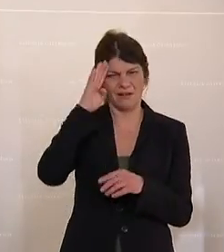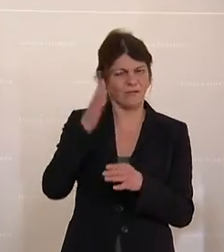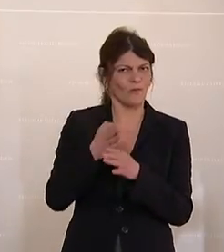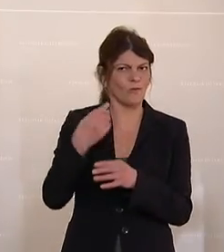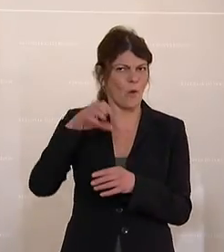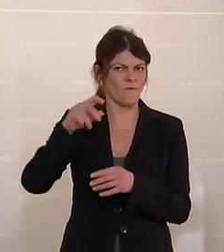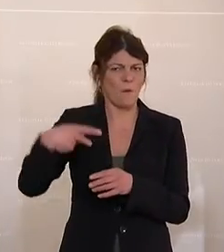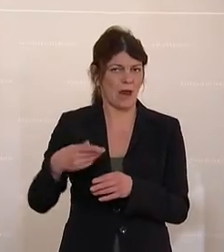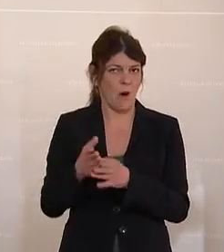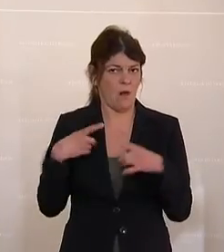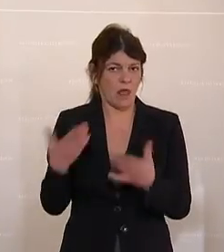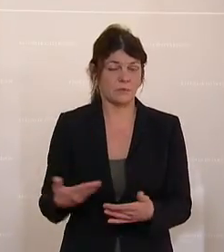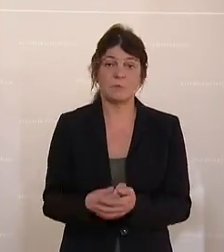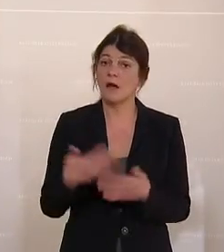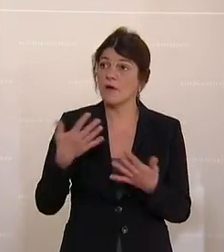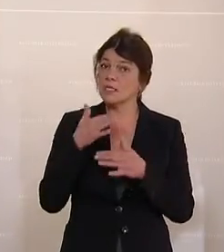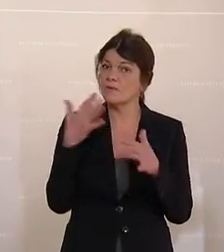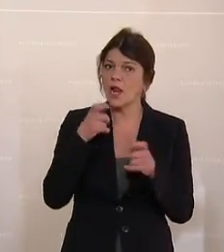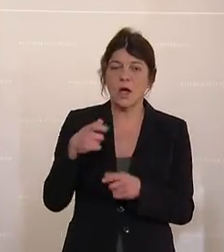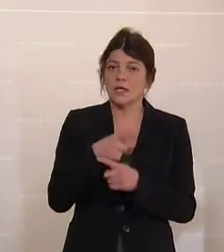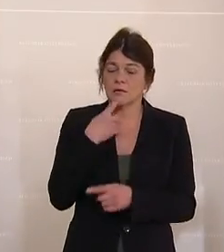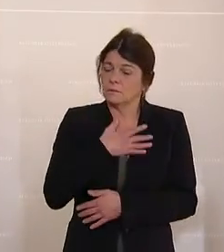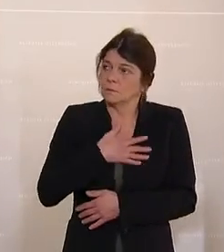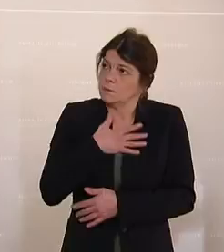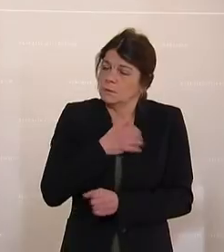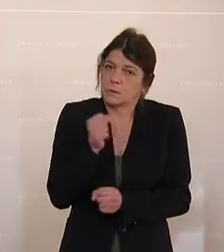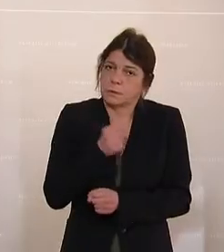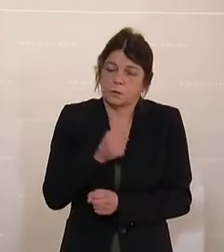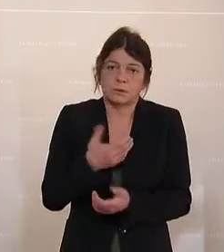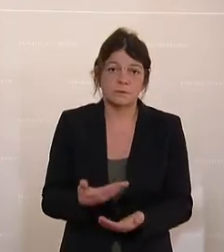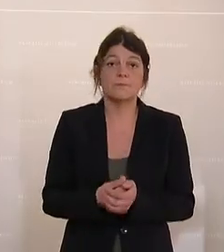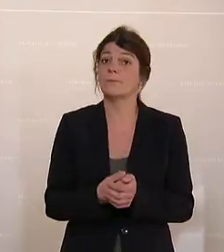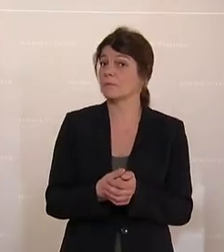ÖVP, wirklich bestürzt und fassungslos gemacht hat, ist,